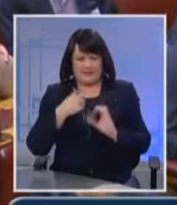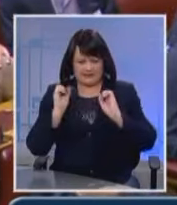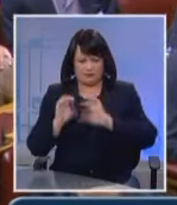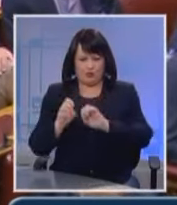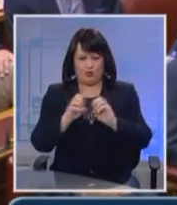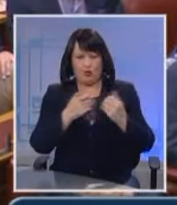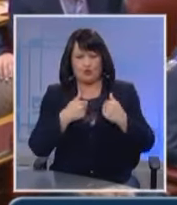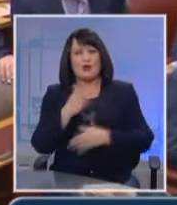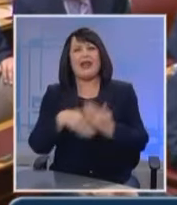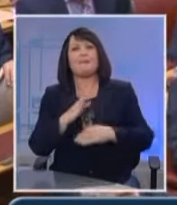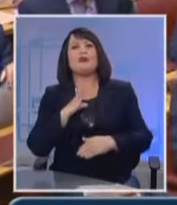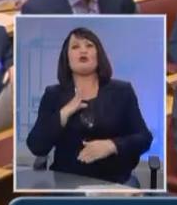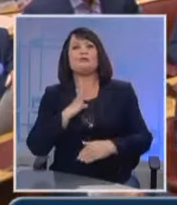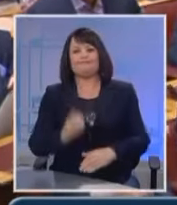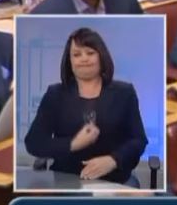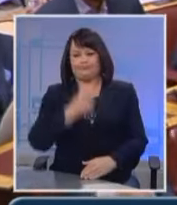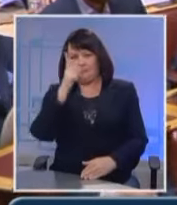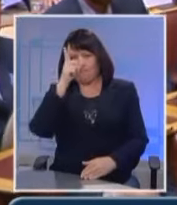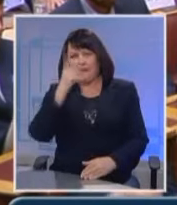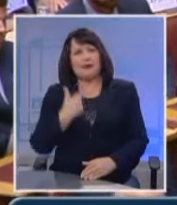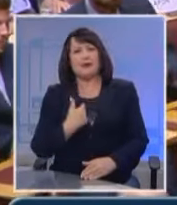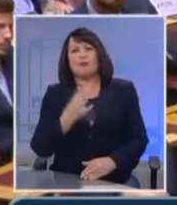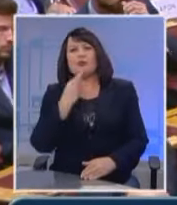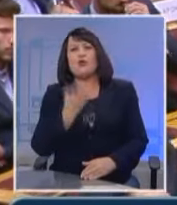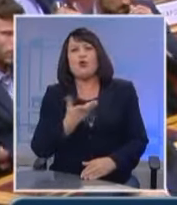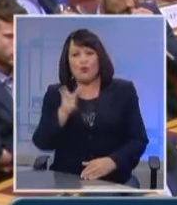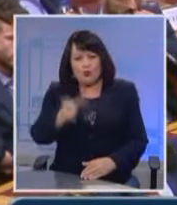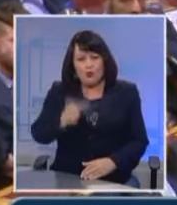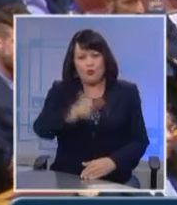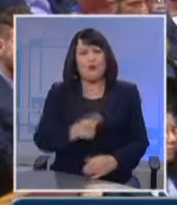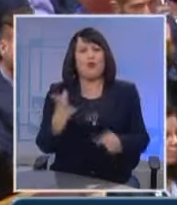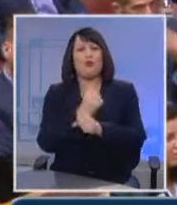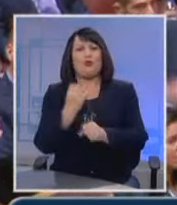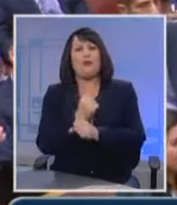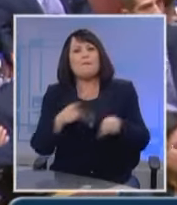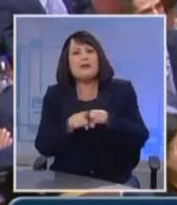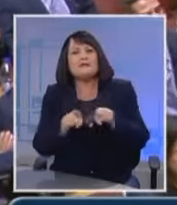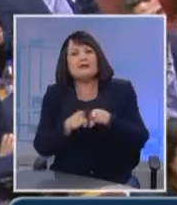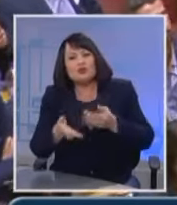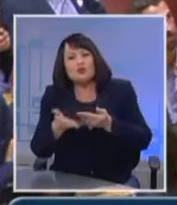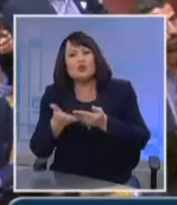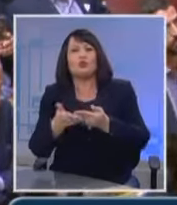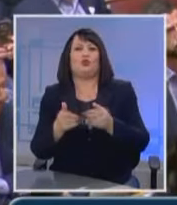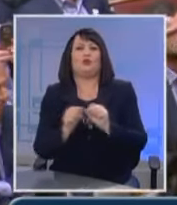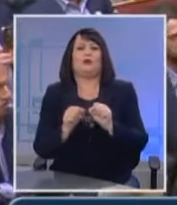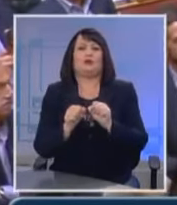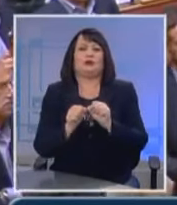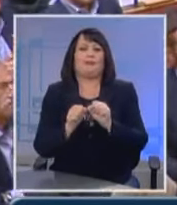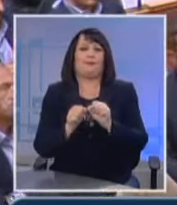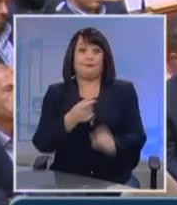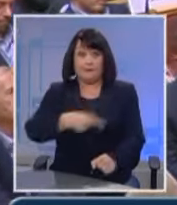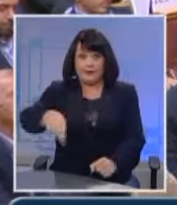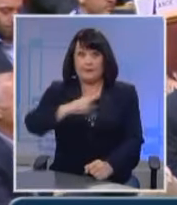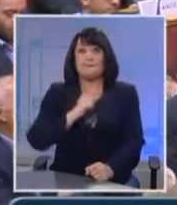αθλητών, είμαστε υπερήφανοι γιατί όσα έχουν πετύχει και είμαστε δίπλα τους. Περιμένουμε από